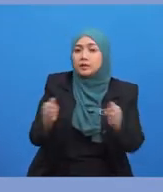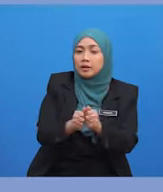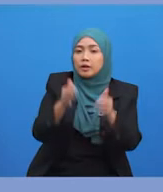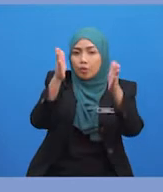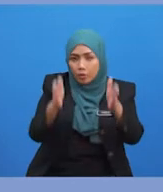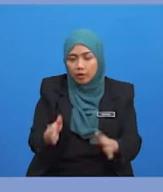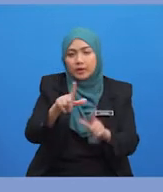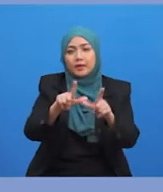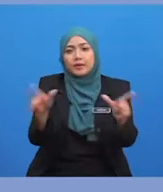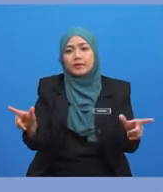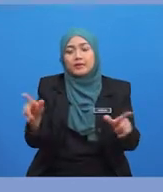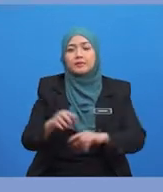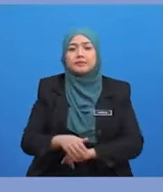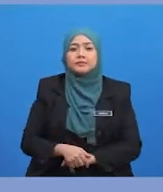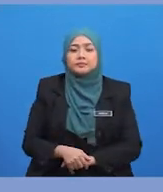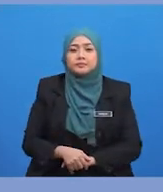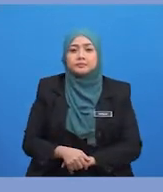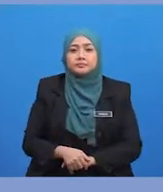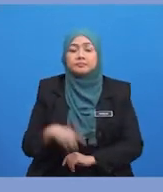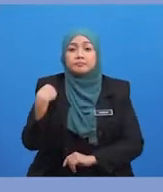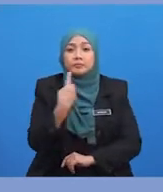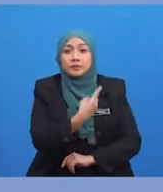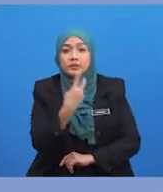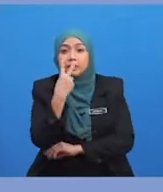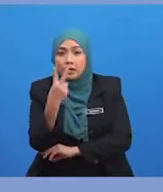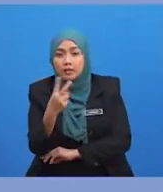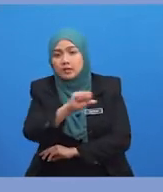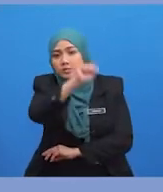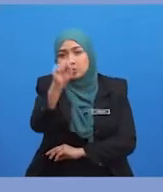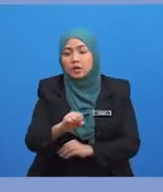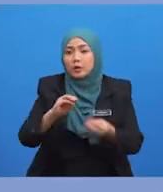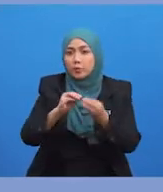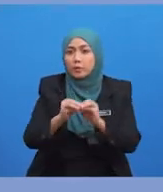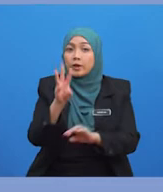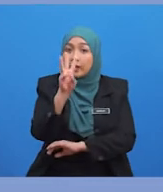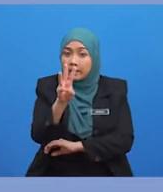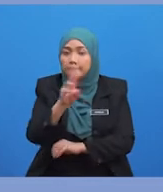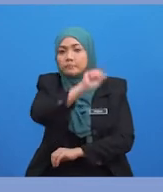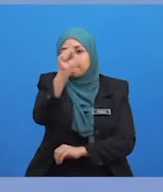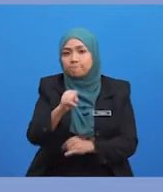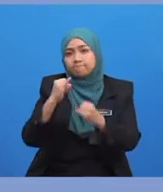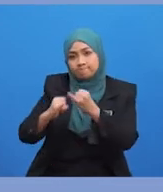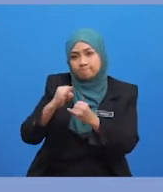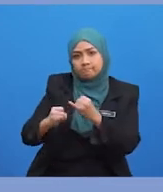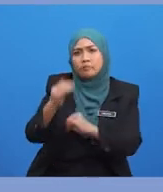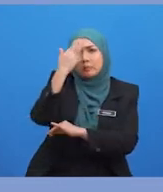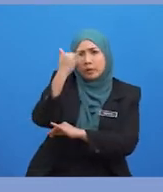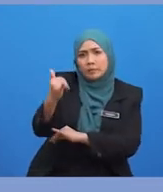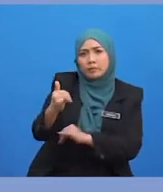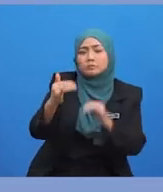lain. Kita beralih kepada soalan yang terakhir. Mengapakah seorang tukang